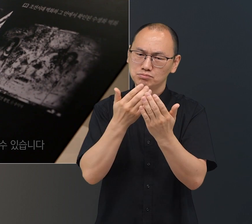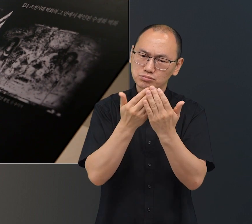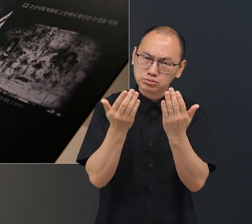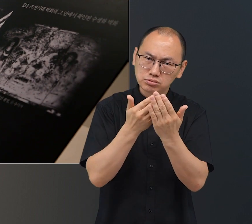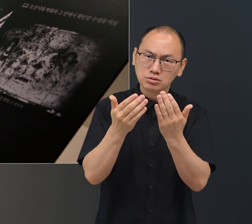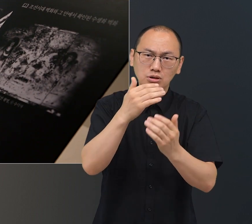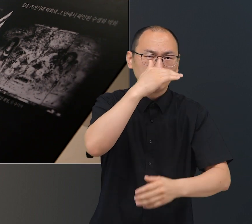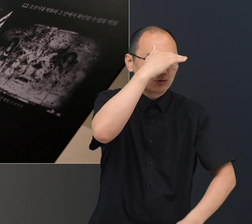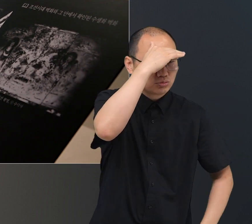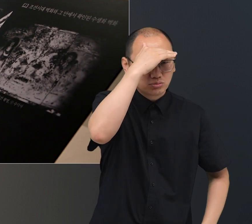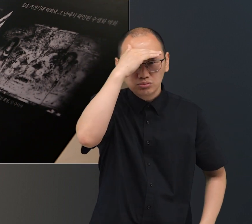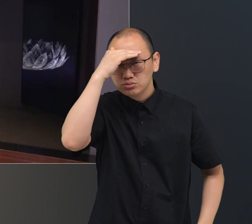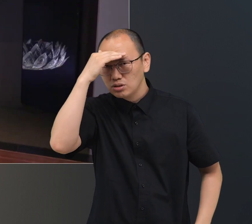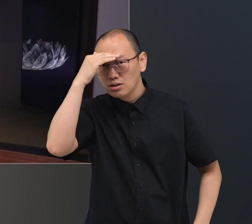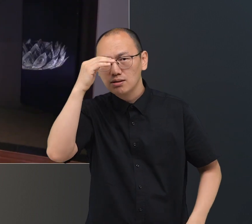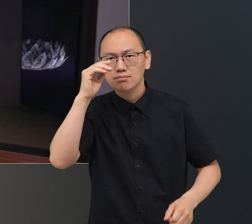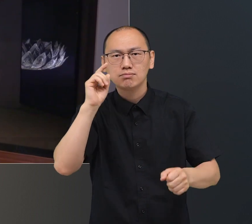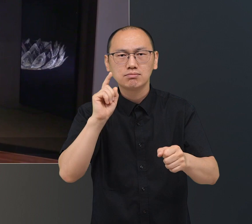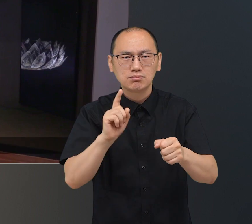있습니다.